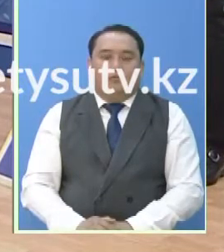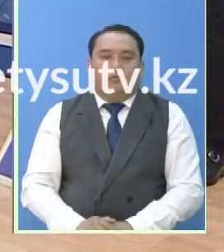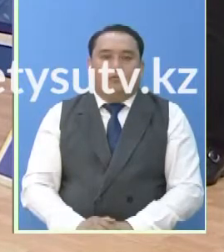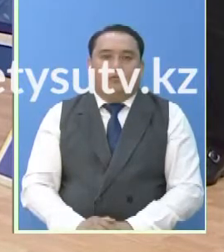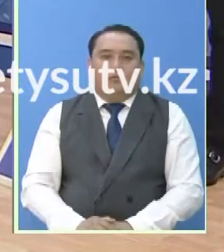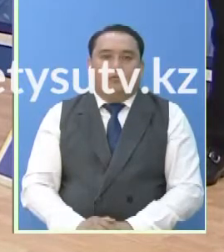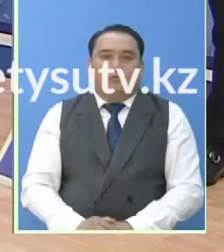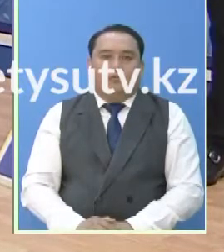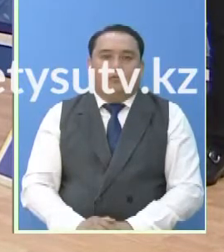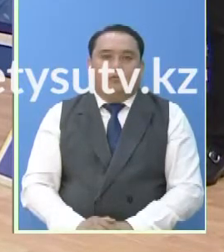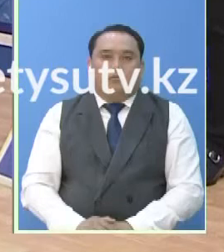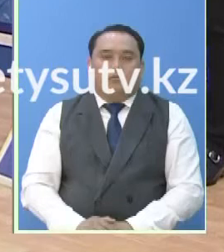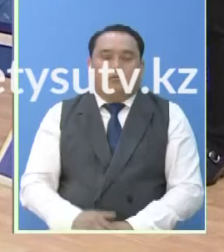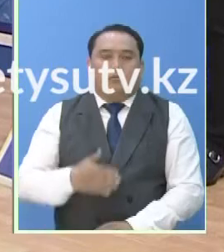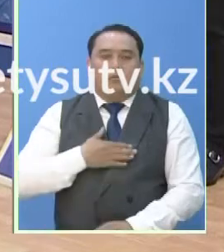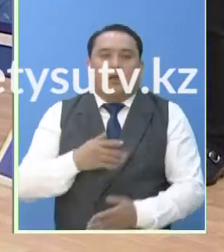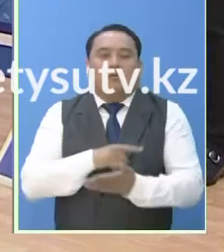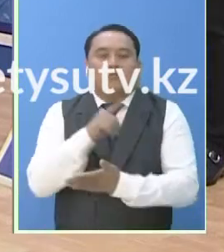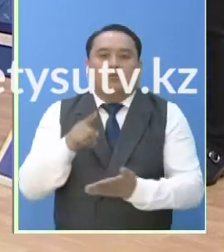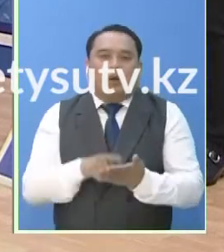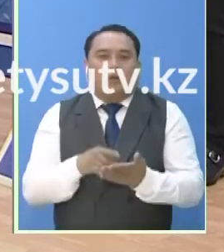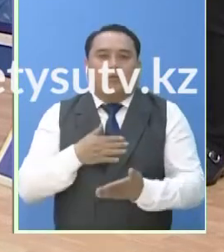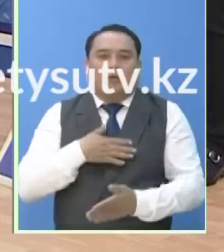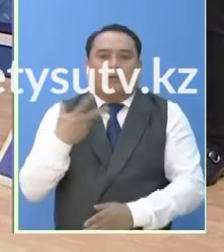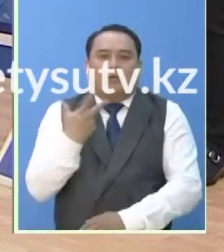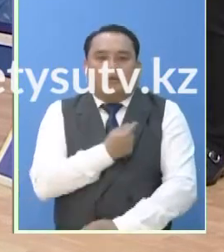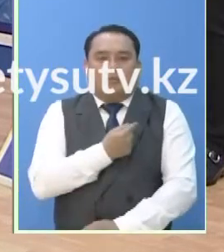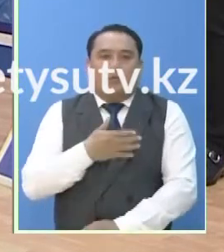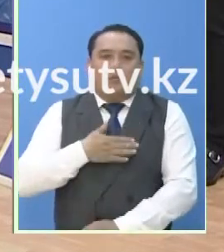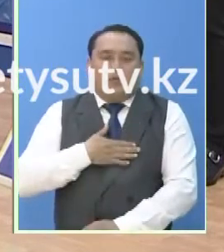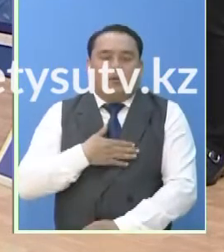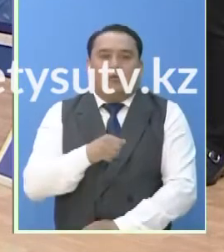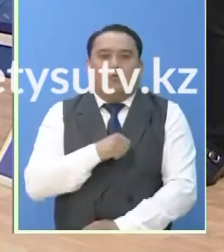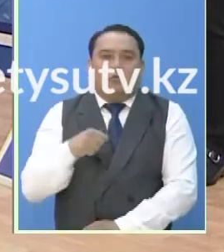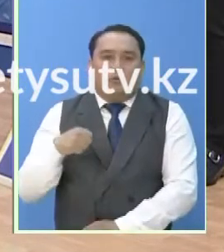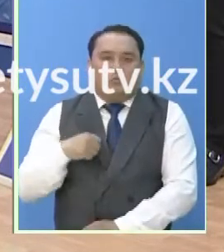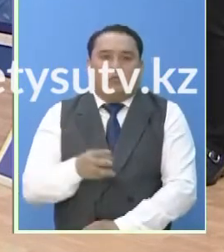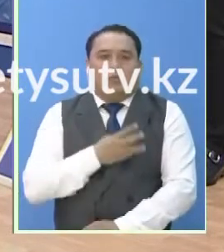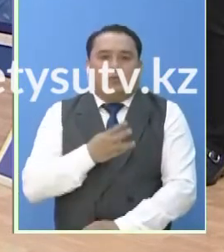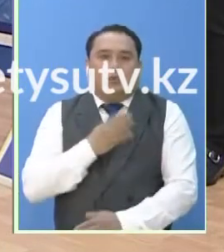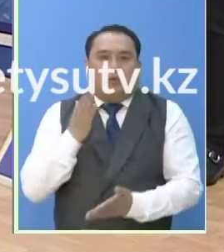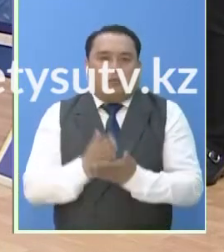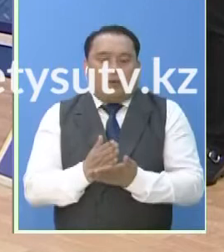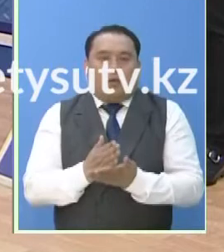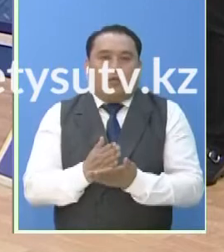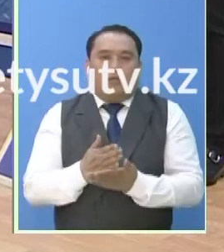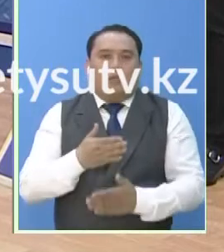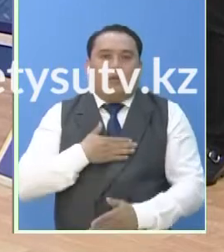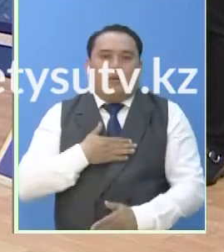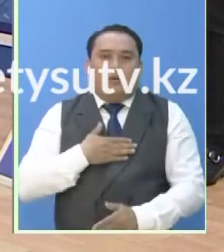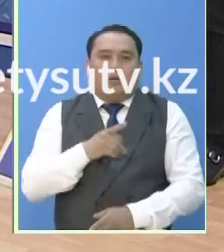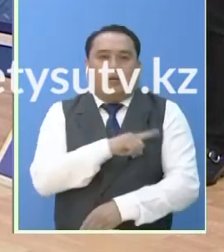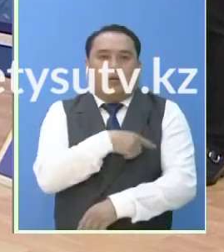Мен Талдырынан қаласынан хабарласып тұрмын. Мен вакцина алғанға негізі жаңағы желание бар, бірақ менде